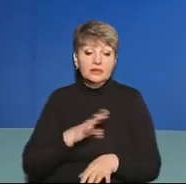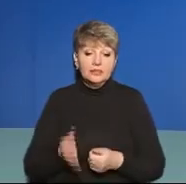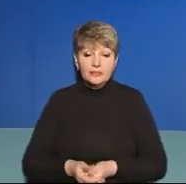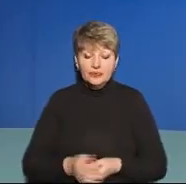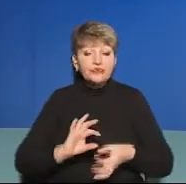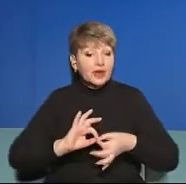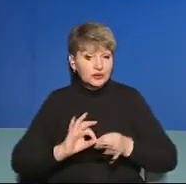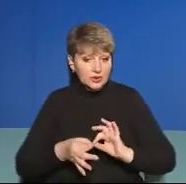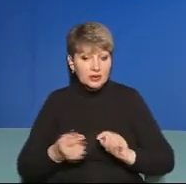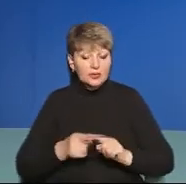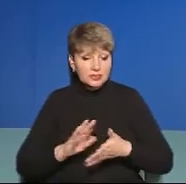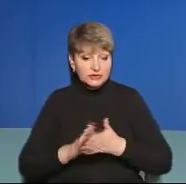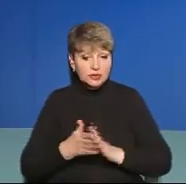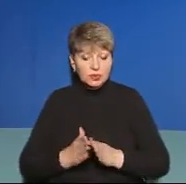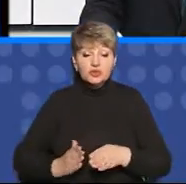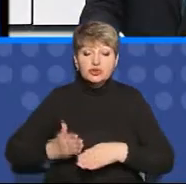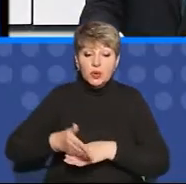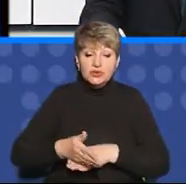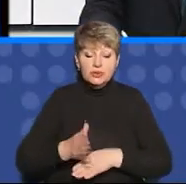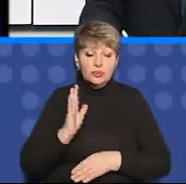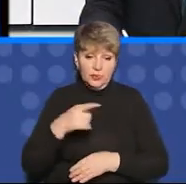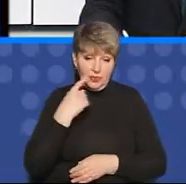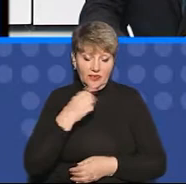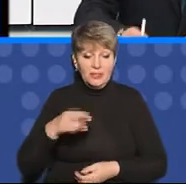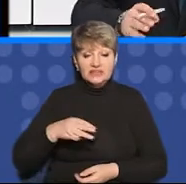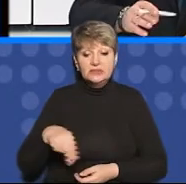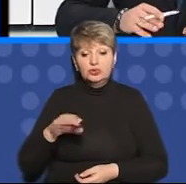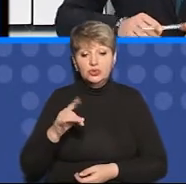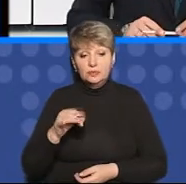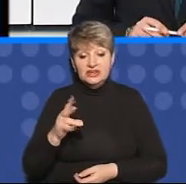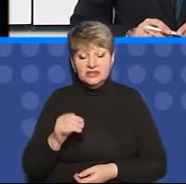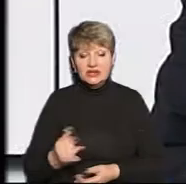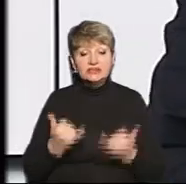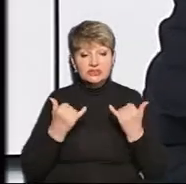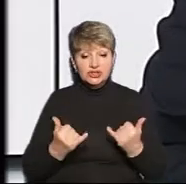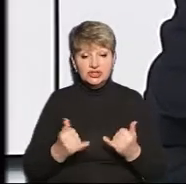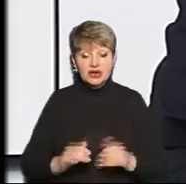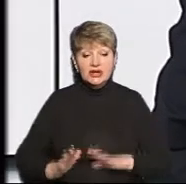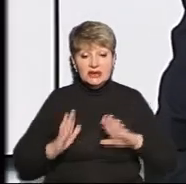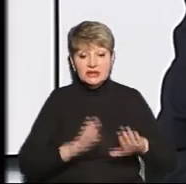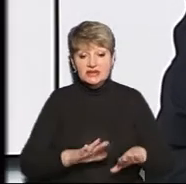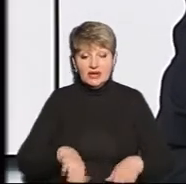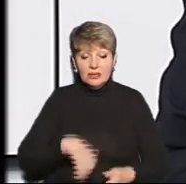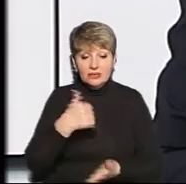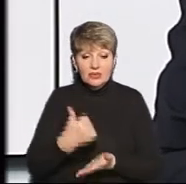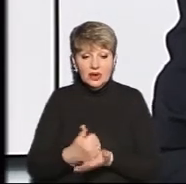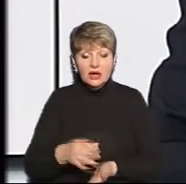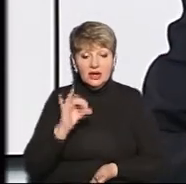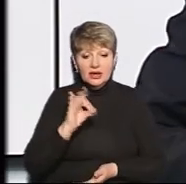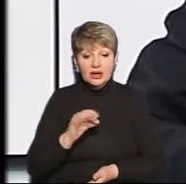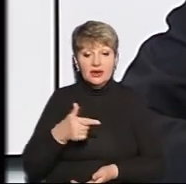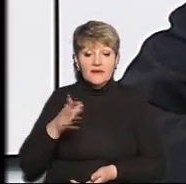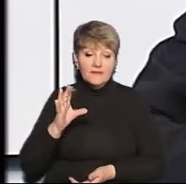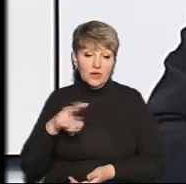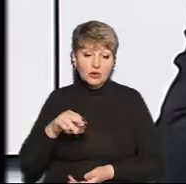І докладніше про цю ситуацію з гостем студії поговорить Максим Дубінський. Зі мною в студії заступник міського голови Черкас Ігор Волошин. Пане